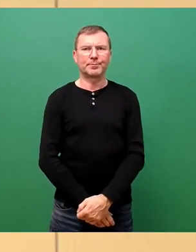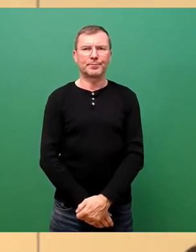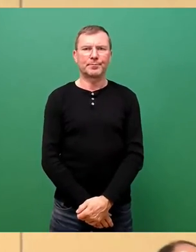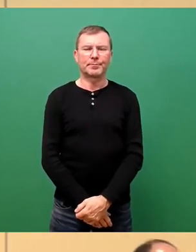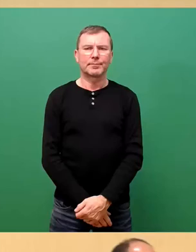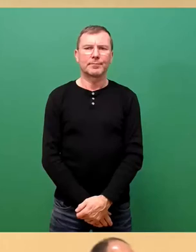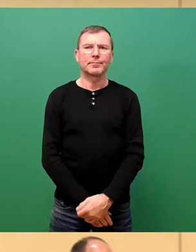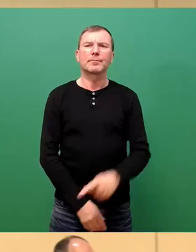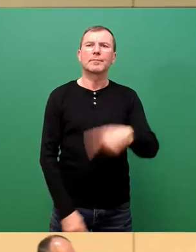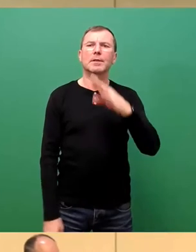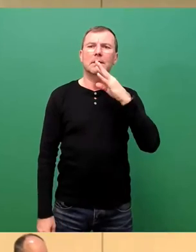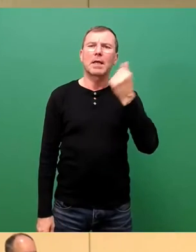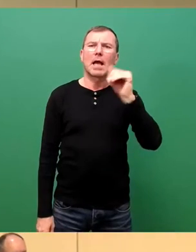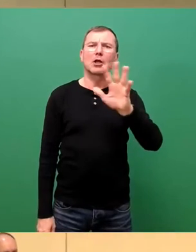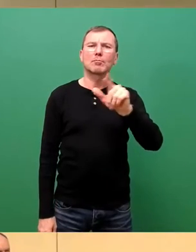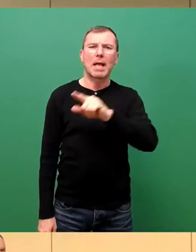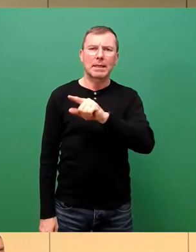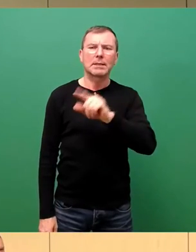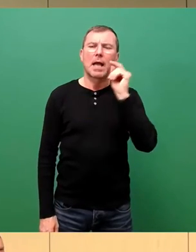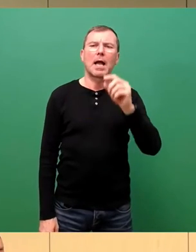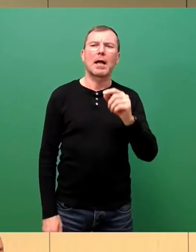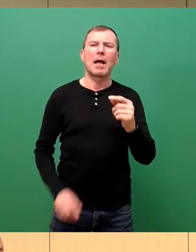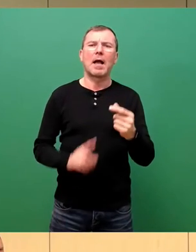Nächster Redner, Herr Schmählich, dann Herr Wirz.